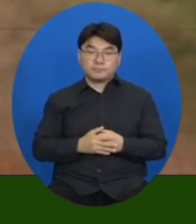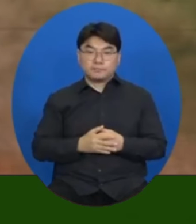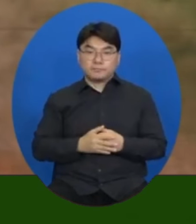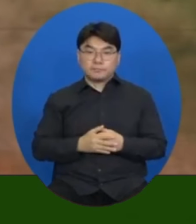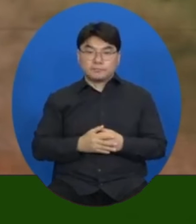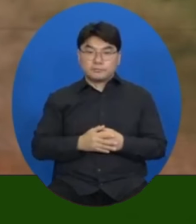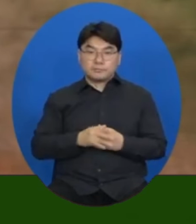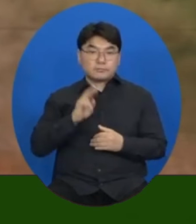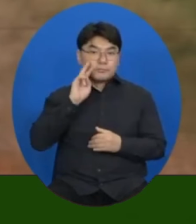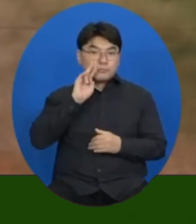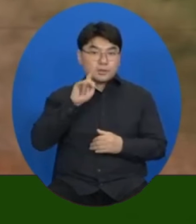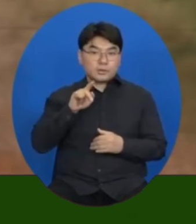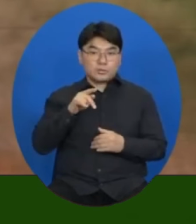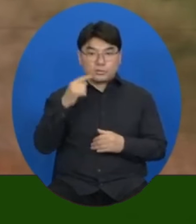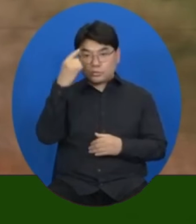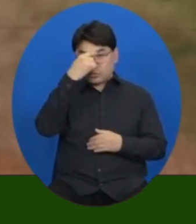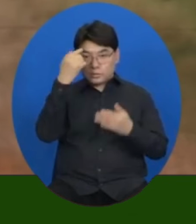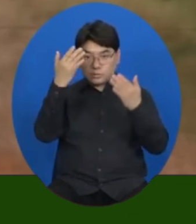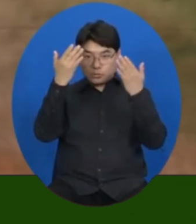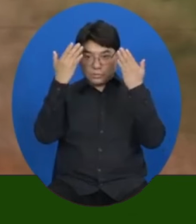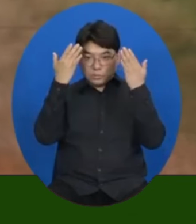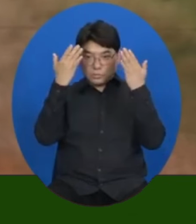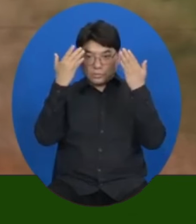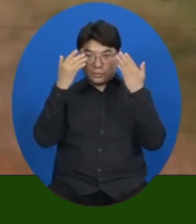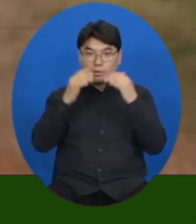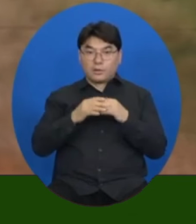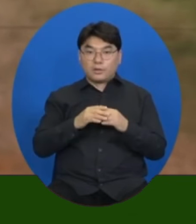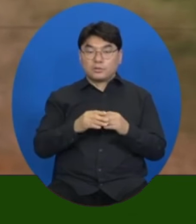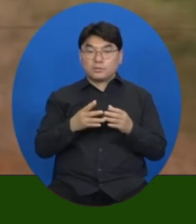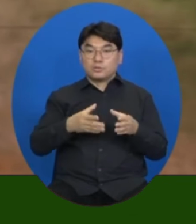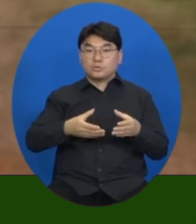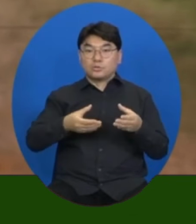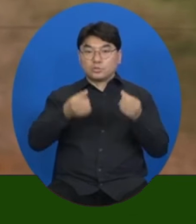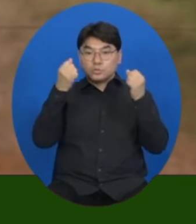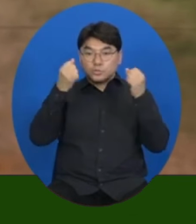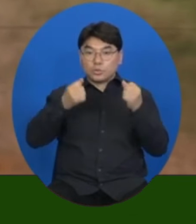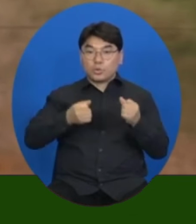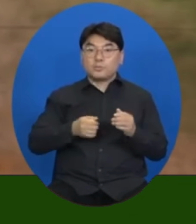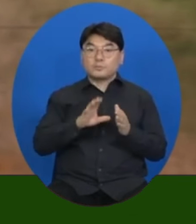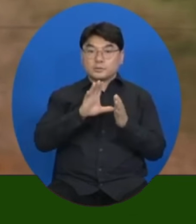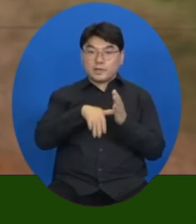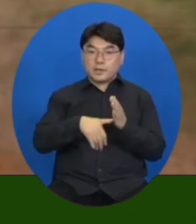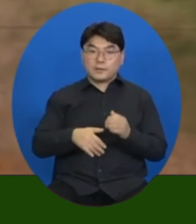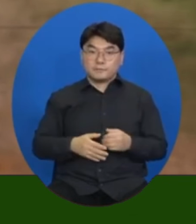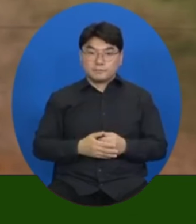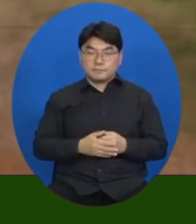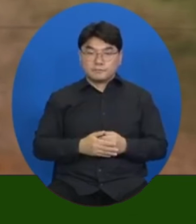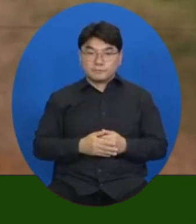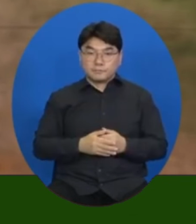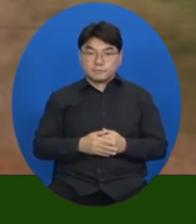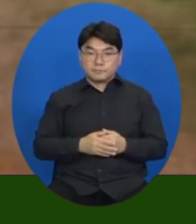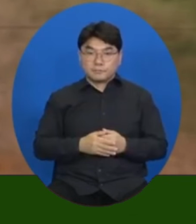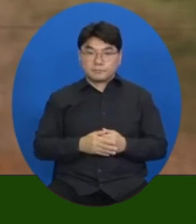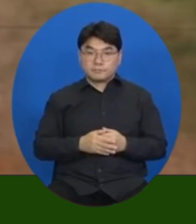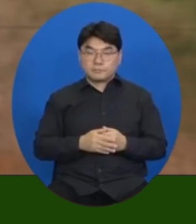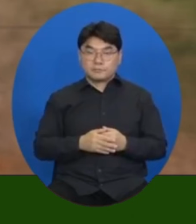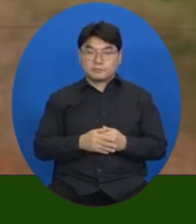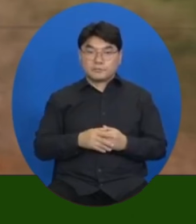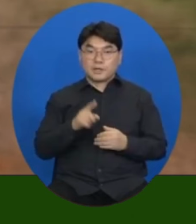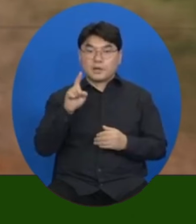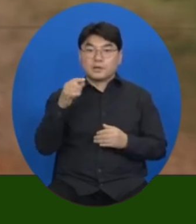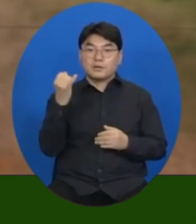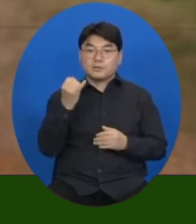고등학교가 공립학교가 다 그렇습니다 근데 졸업할 때에 시니어 클래스의 회장인 리디아 오스가 졸업